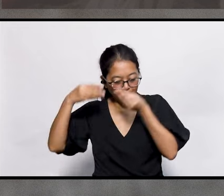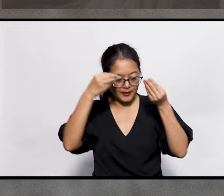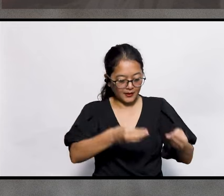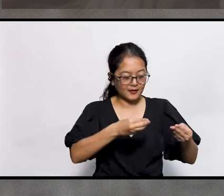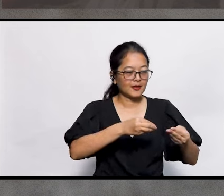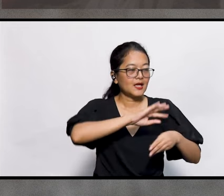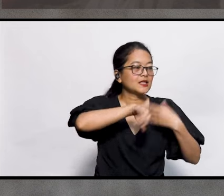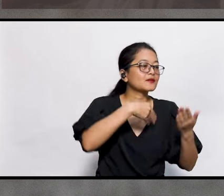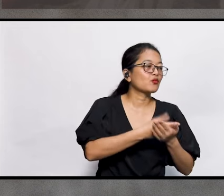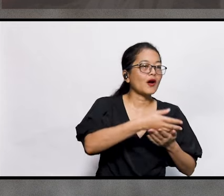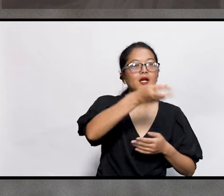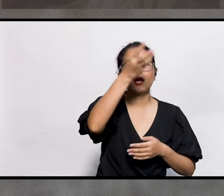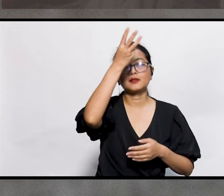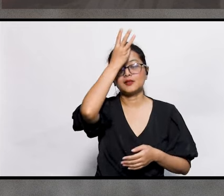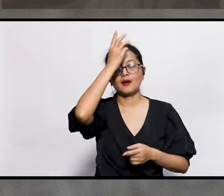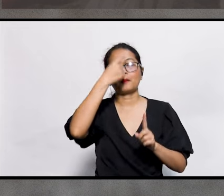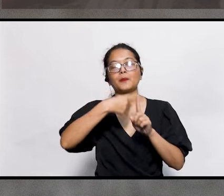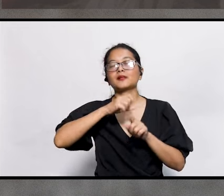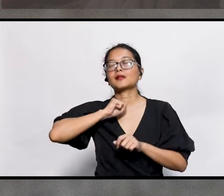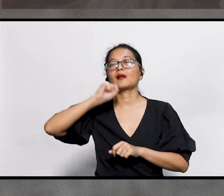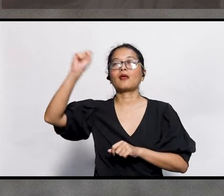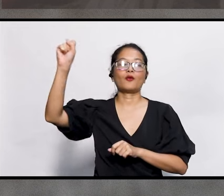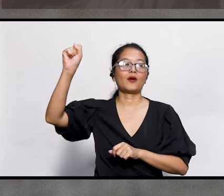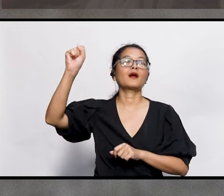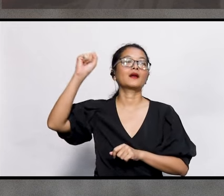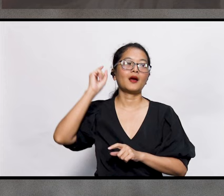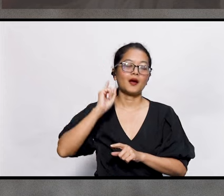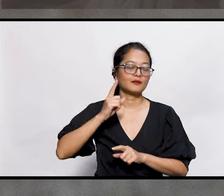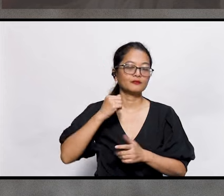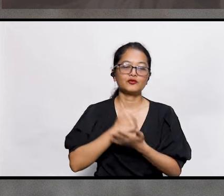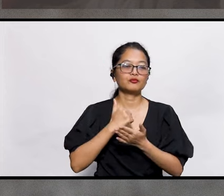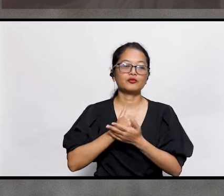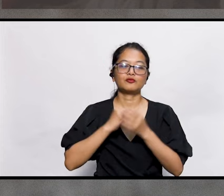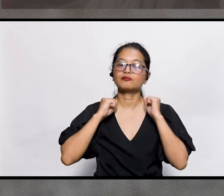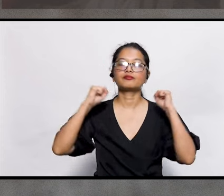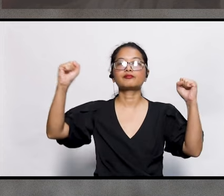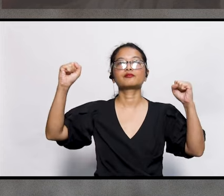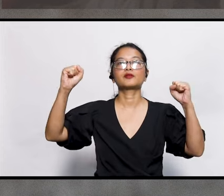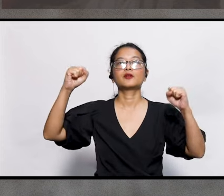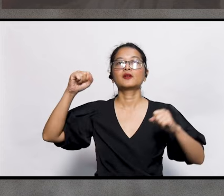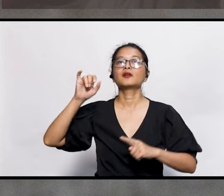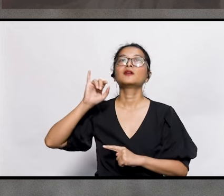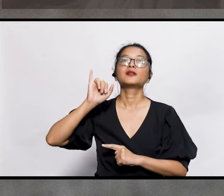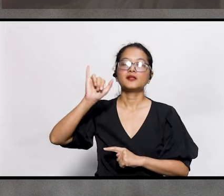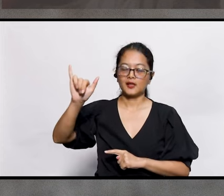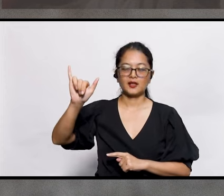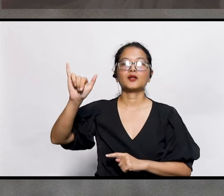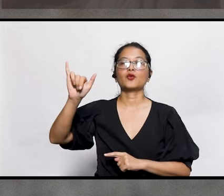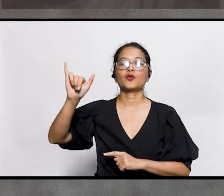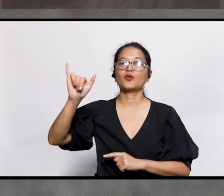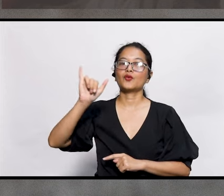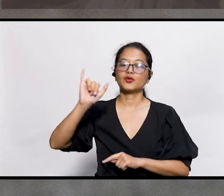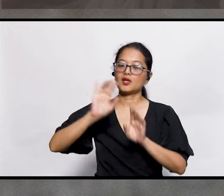dan pahlawan-pahlawannya yang gagah Perkasa in Jericho pahlawan-pahlawannya